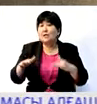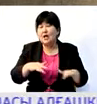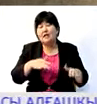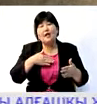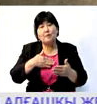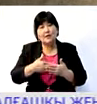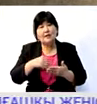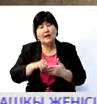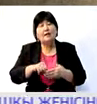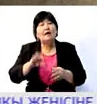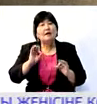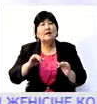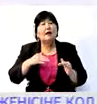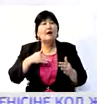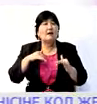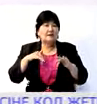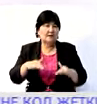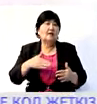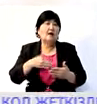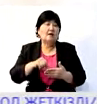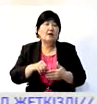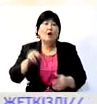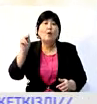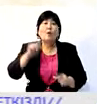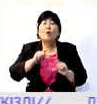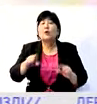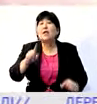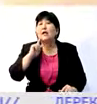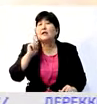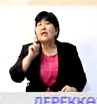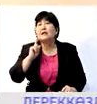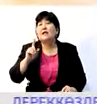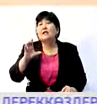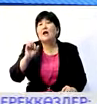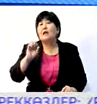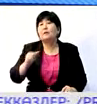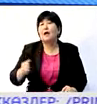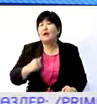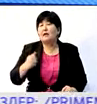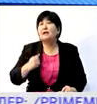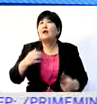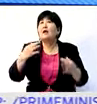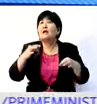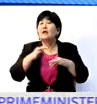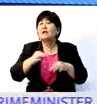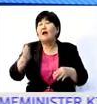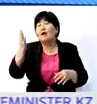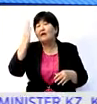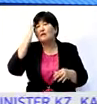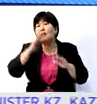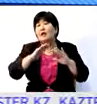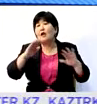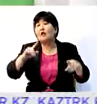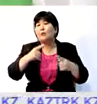белсенді қатысып, игі істерге атсалысып келеді. Мәселен, оқу орнында жас сарбаз қозғалысы, мейірім еріктілер қоғамы, саналы ұрпақ